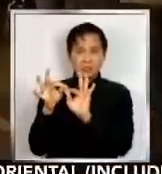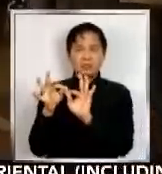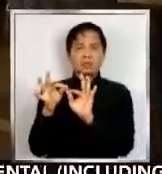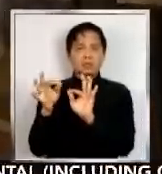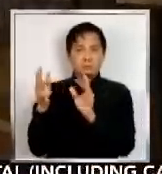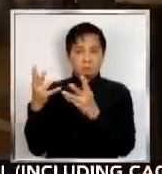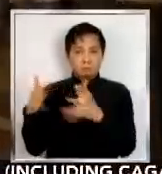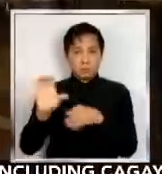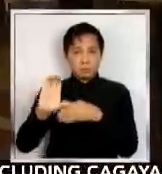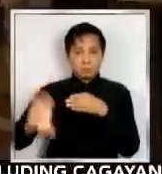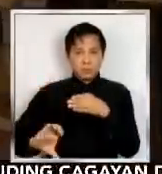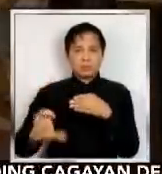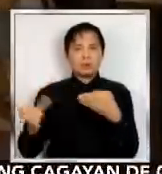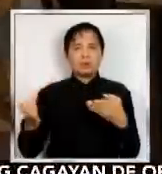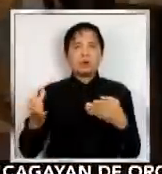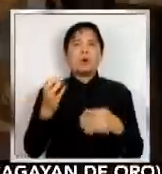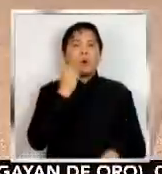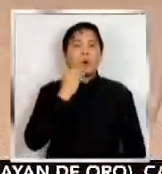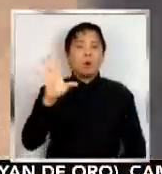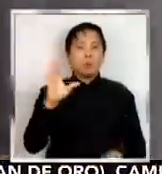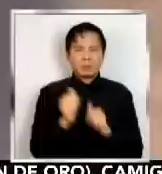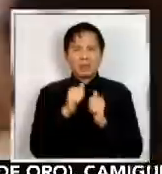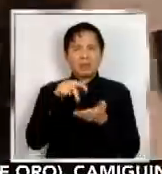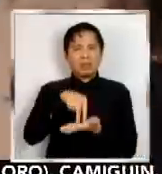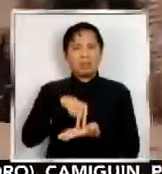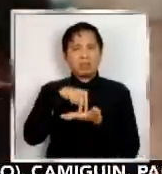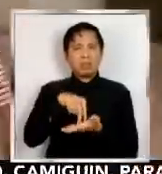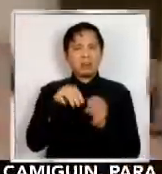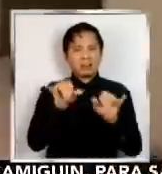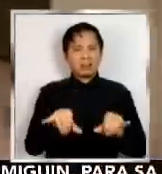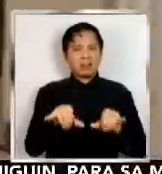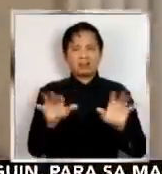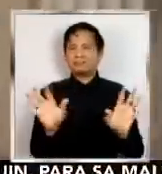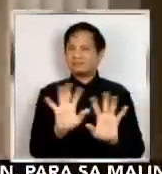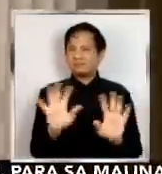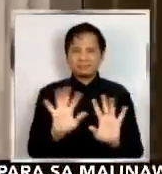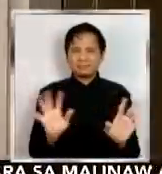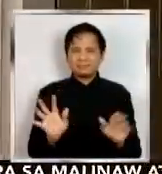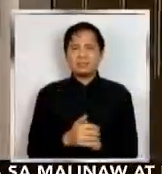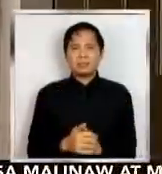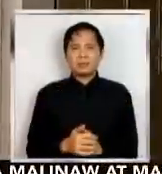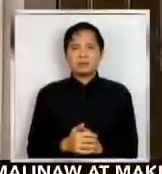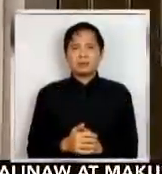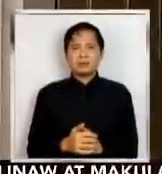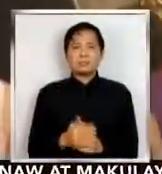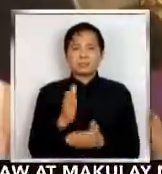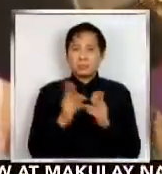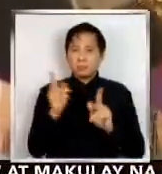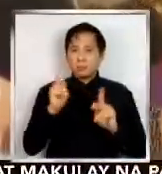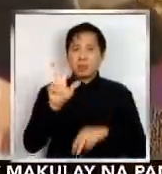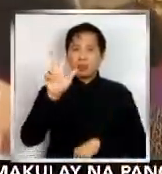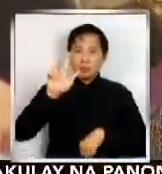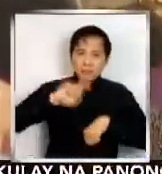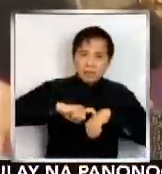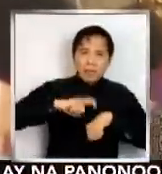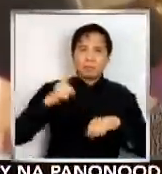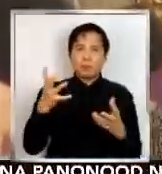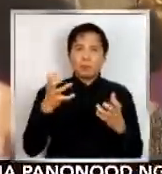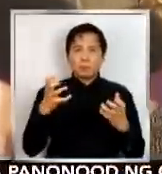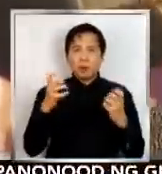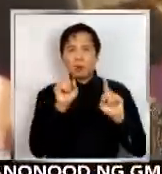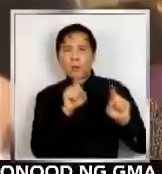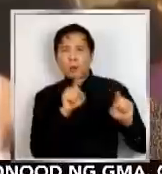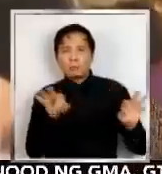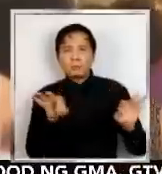at hindi na po sila makakapasok sa pangalawa, tatlong misa dahil isang beses lang po isang araw yan. Huwag na rin daw maglagay